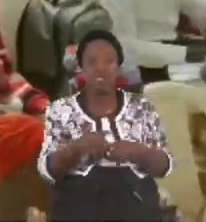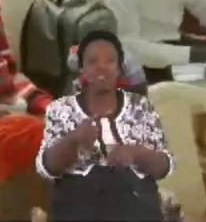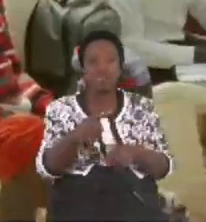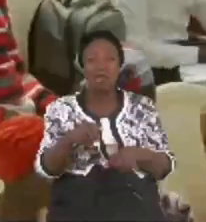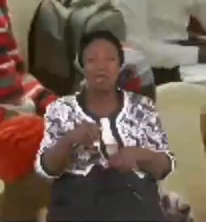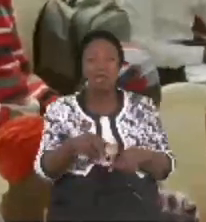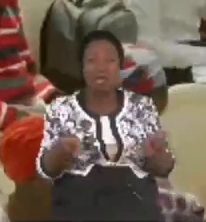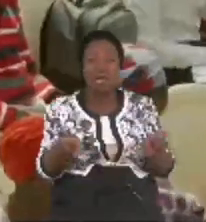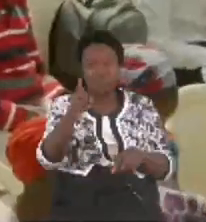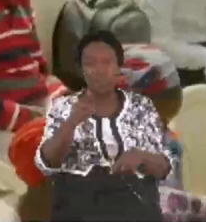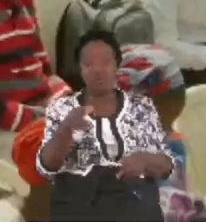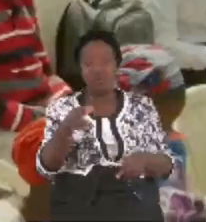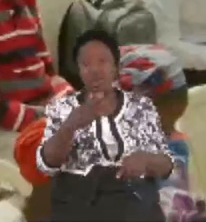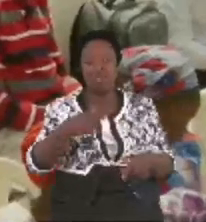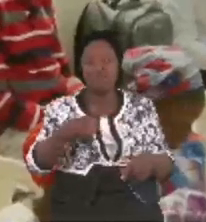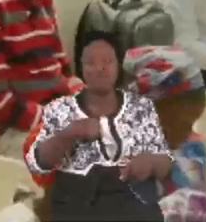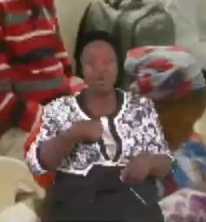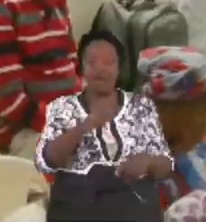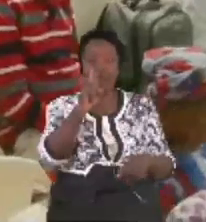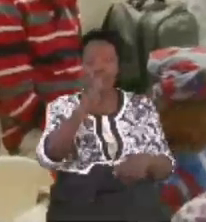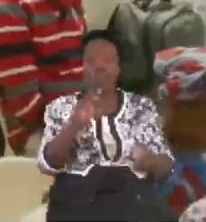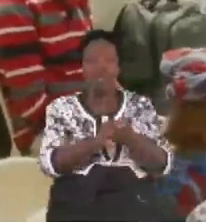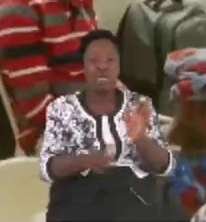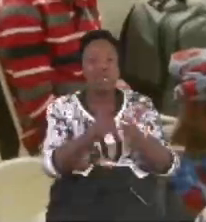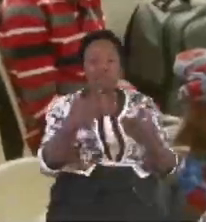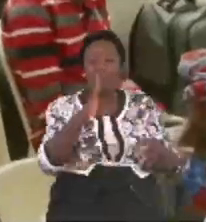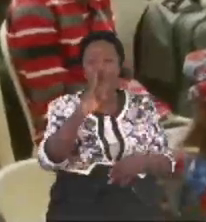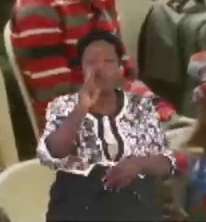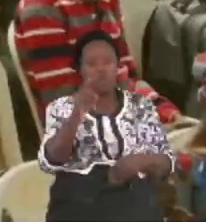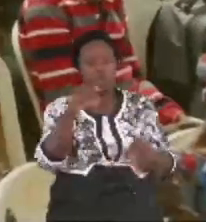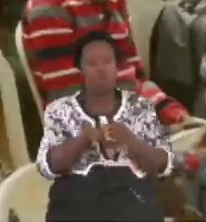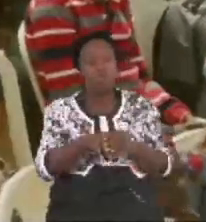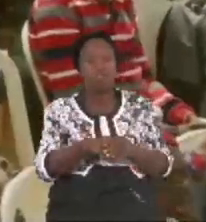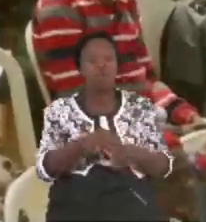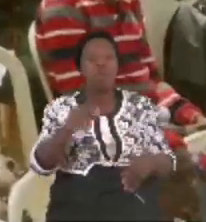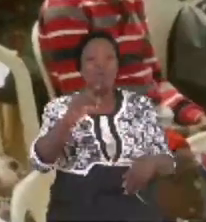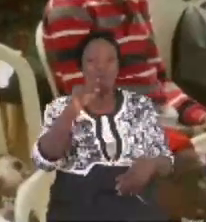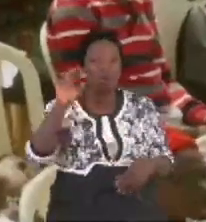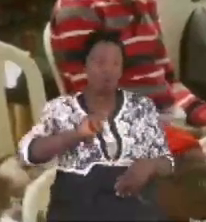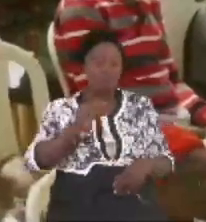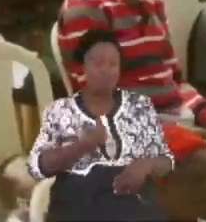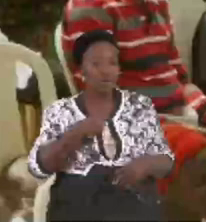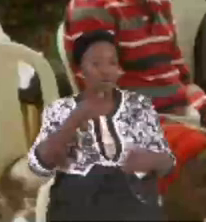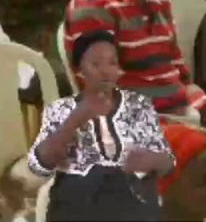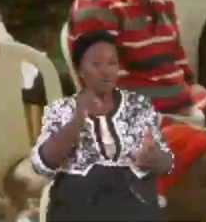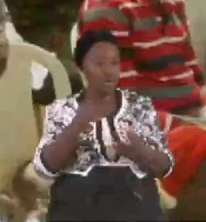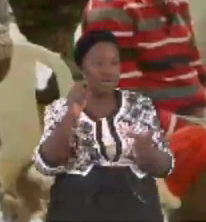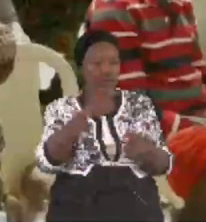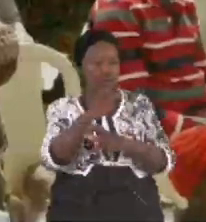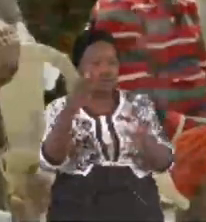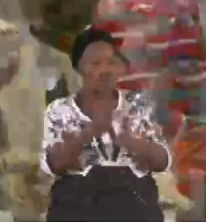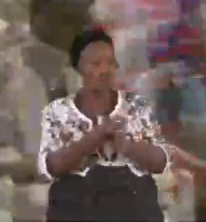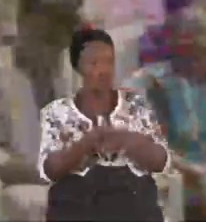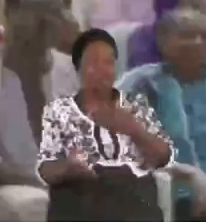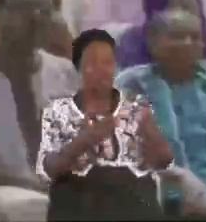toi, afin qu'eux aussi soient un en nous, pour que le monde croie que tu m'as envoyé. Comme nous